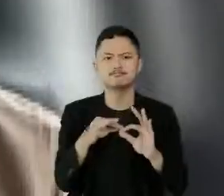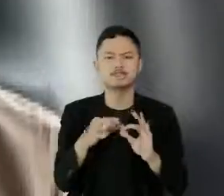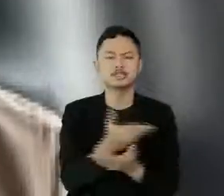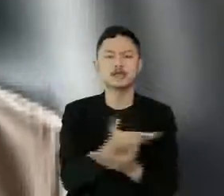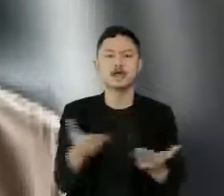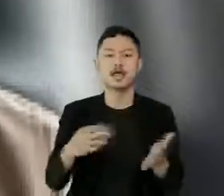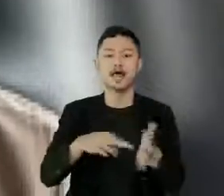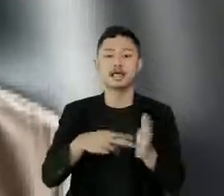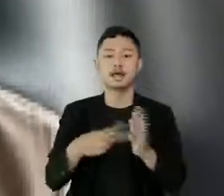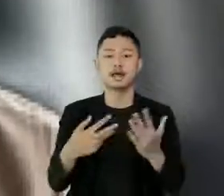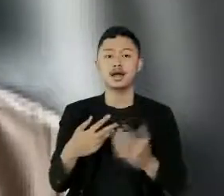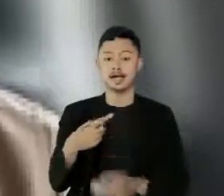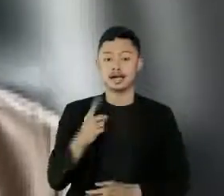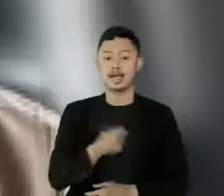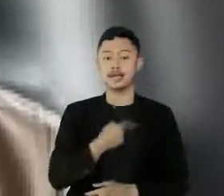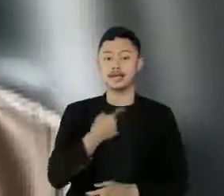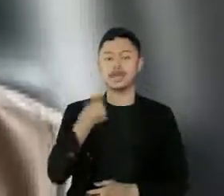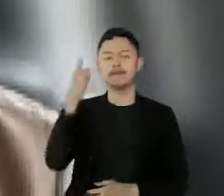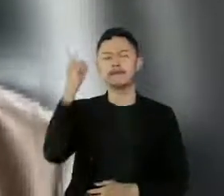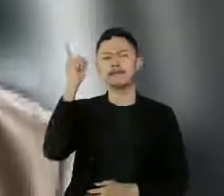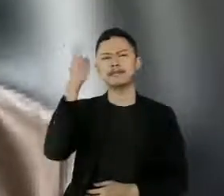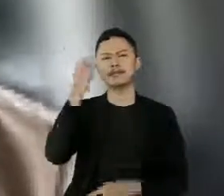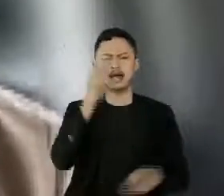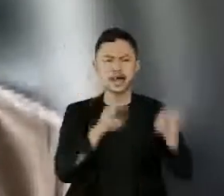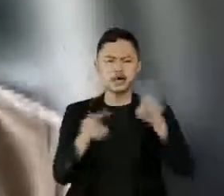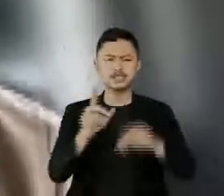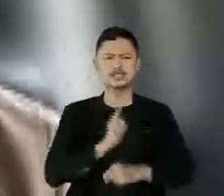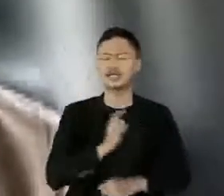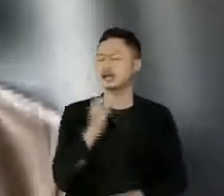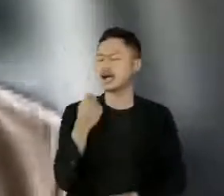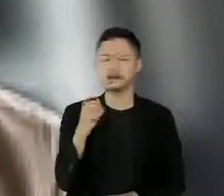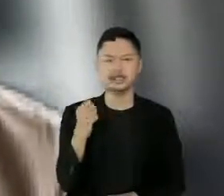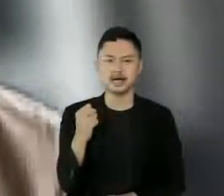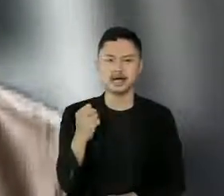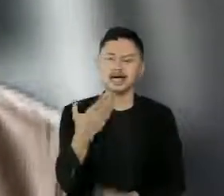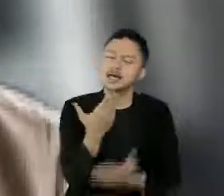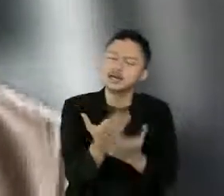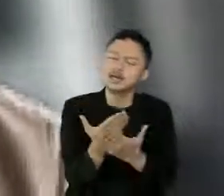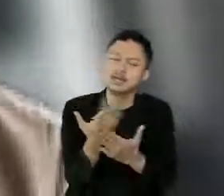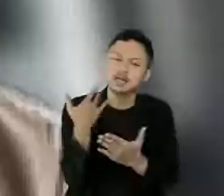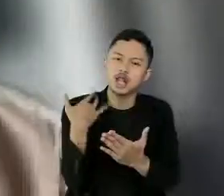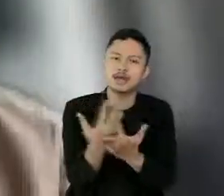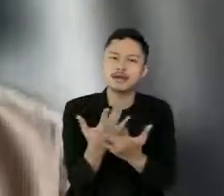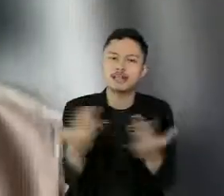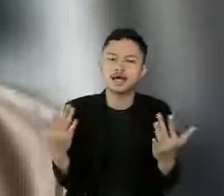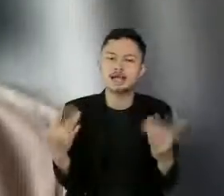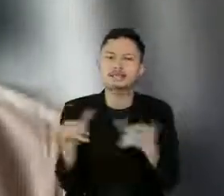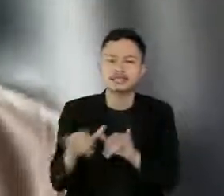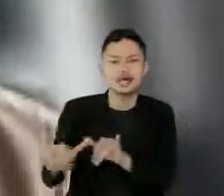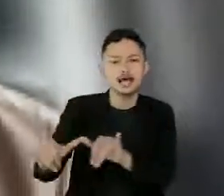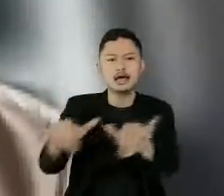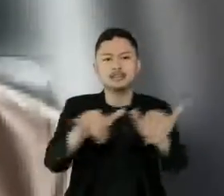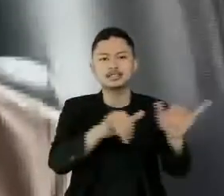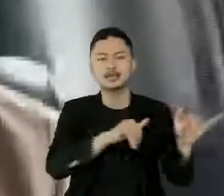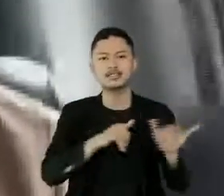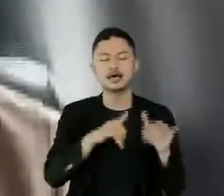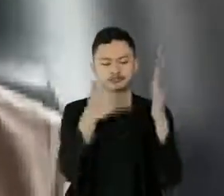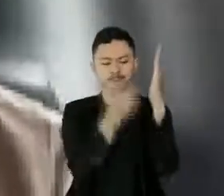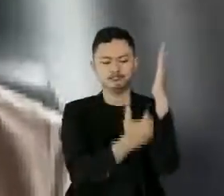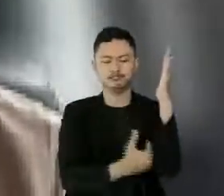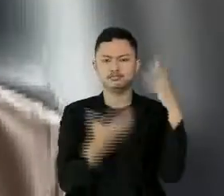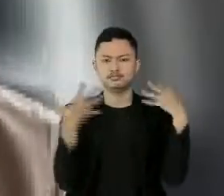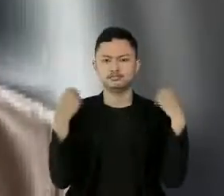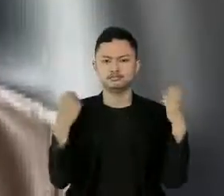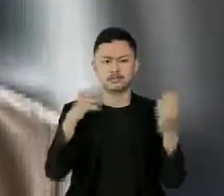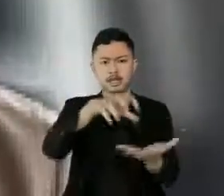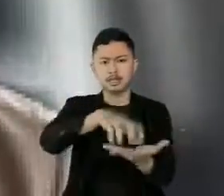sekarang bilang pemerintah nggak bisa mengawasi sendiri, masyarakat yang harus membantu mengawasi untuk mengkampanyekan protokol kesehatan di